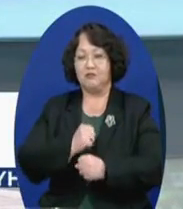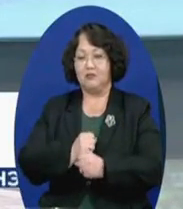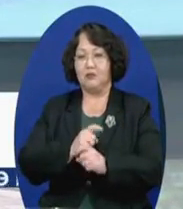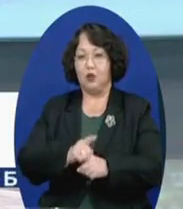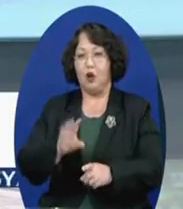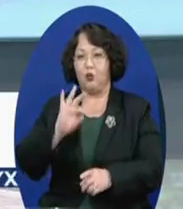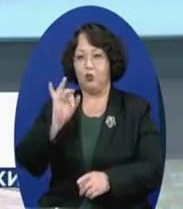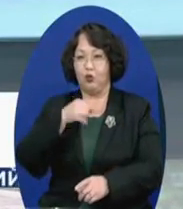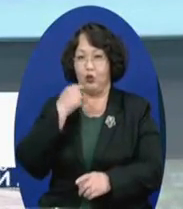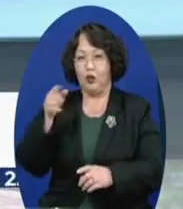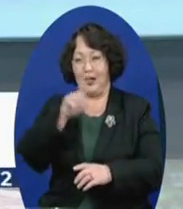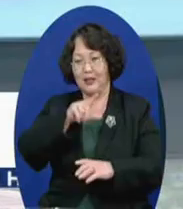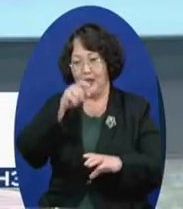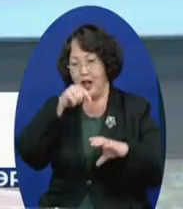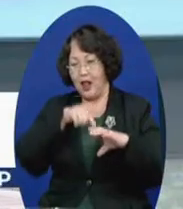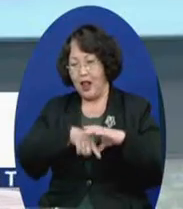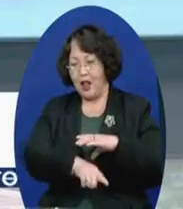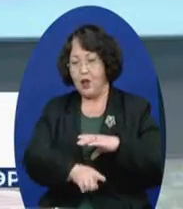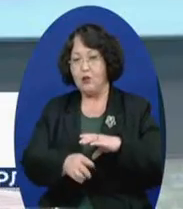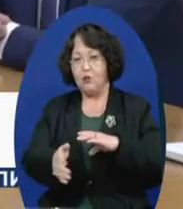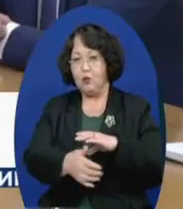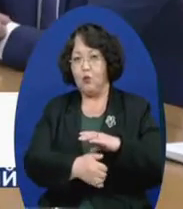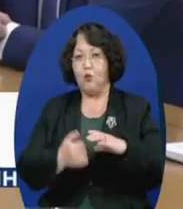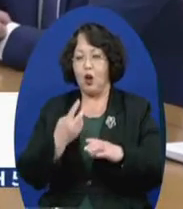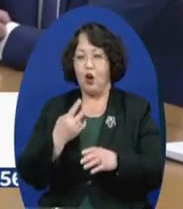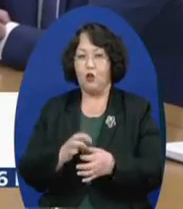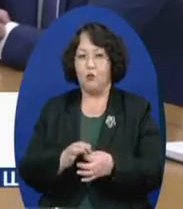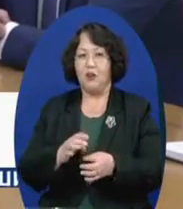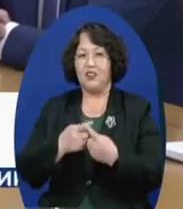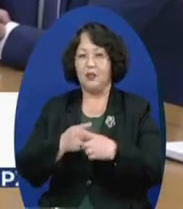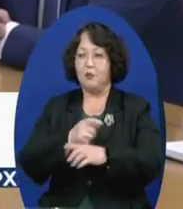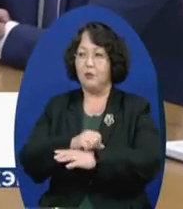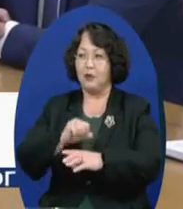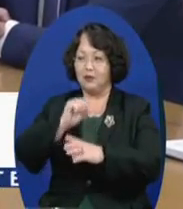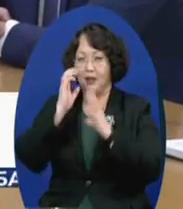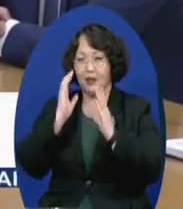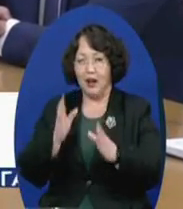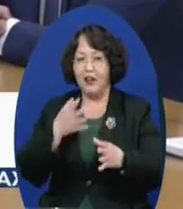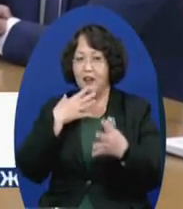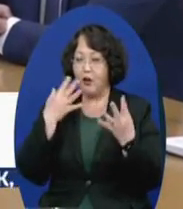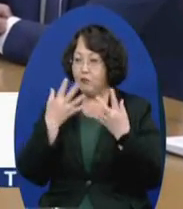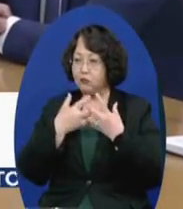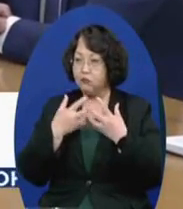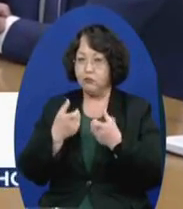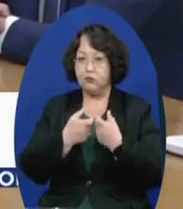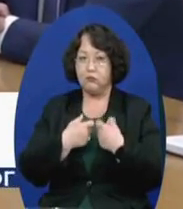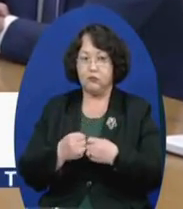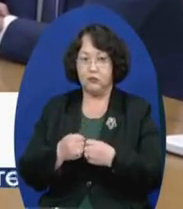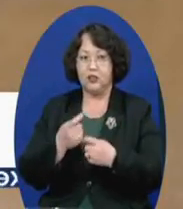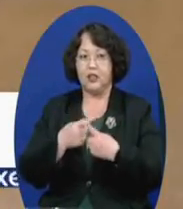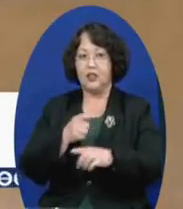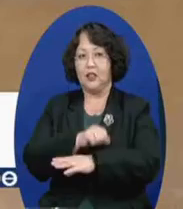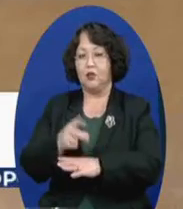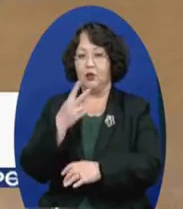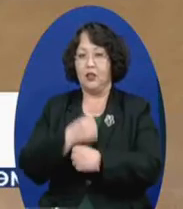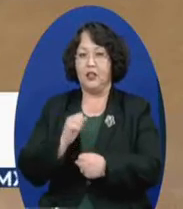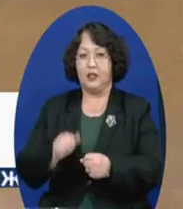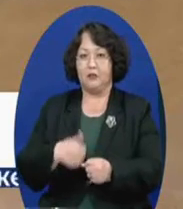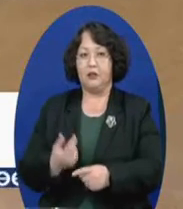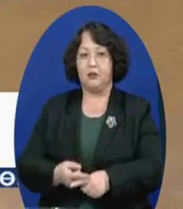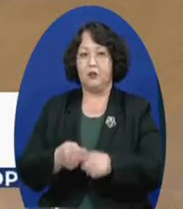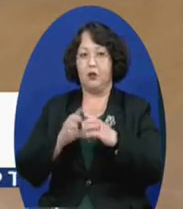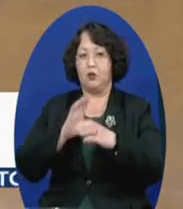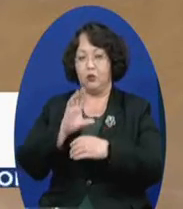оюу толгоон гүний уурхаан бүтээн байгуулалтыг хилж хэлийн бомбтуудын асуудал онцгойлон анхаарч тохиролцоонд хүрч бомбтын үйл ажиллагаагаа идэвхжүүлж байгааг олон